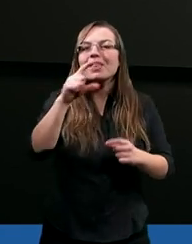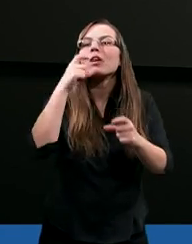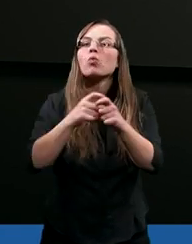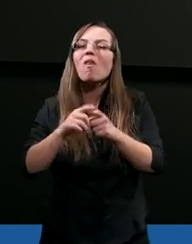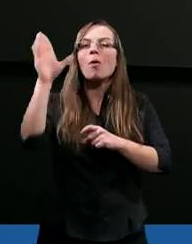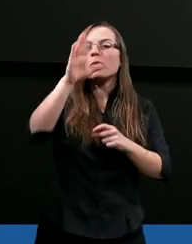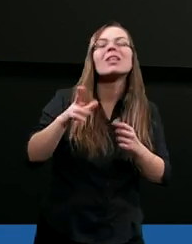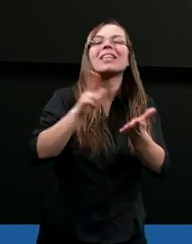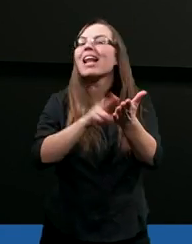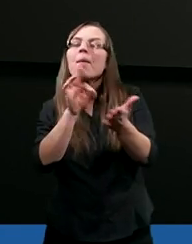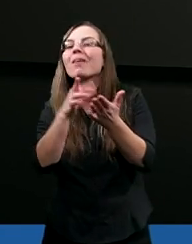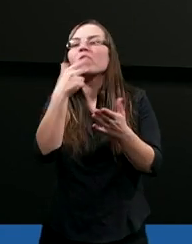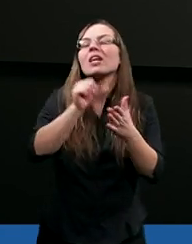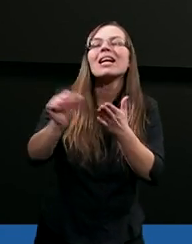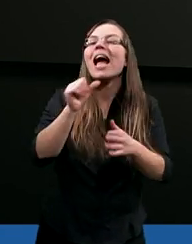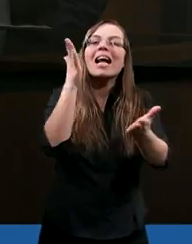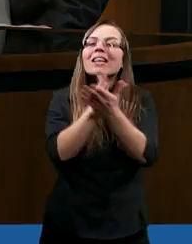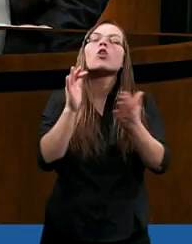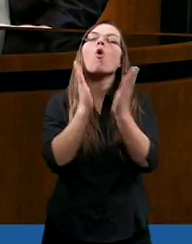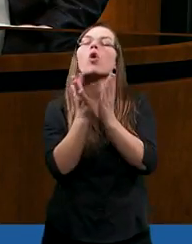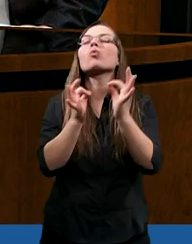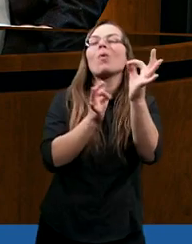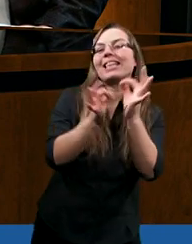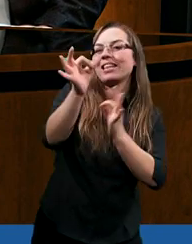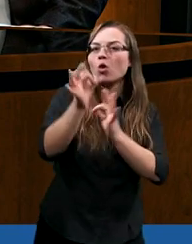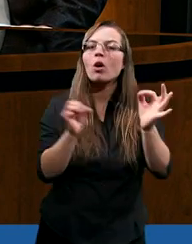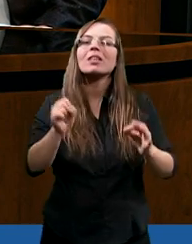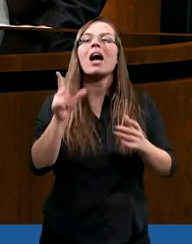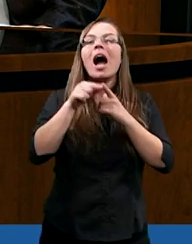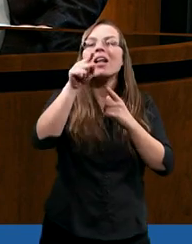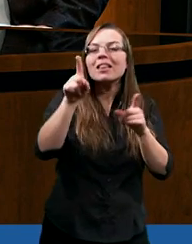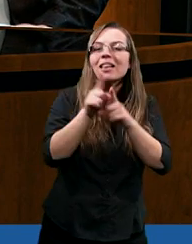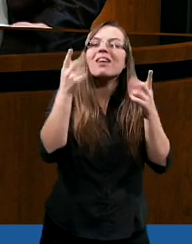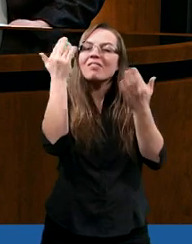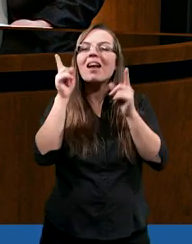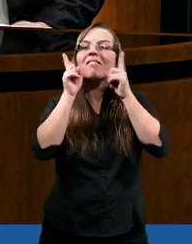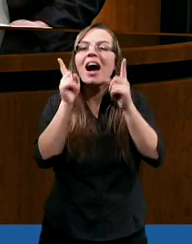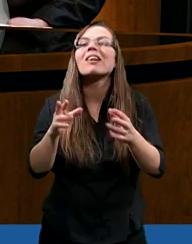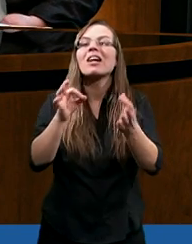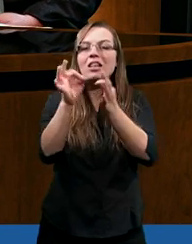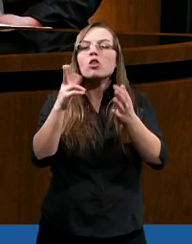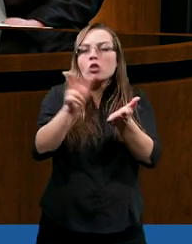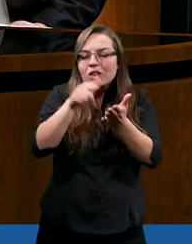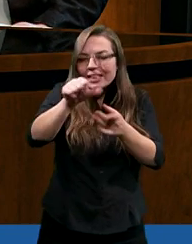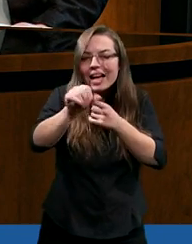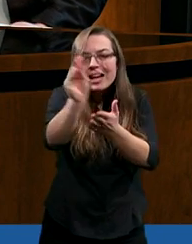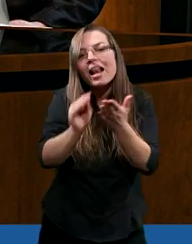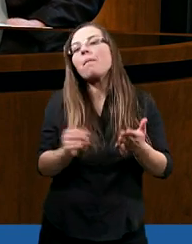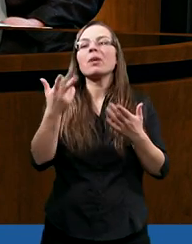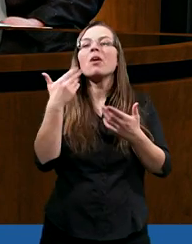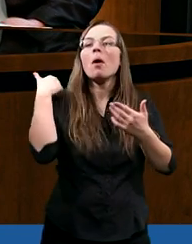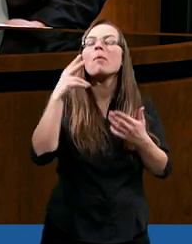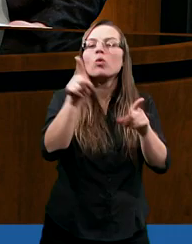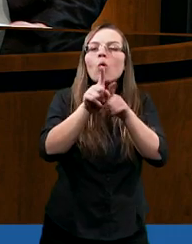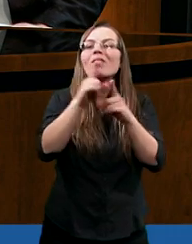Boże na pewno nie jest tylko książką historyczną. Chociaż wiele faktów historycznych jest tam podkreślonych, o których